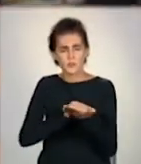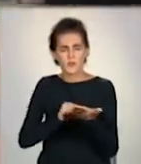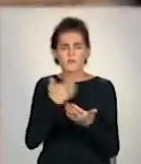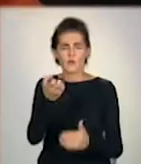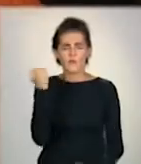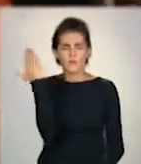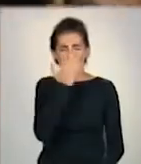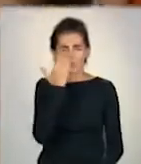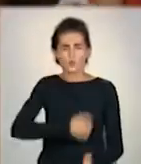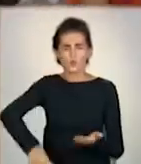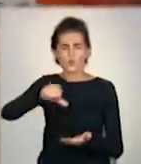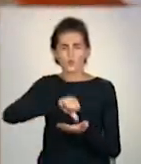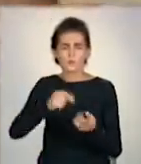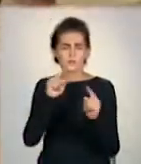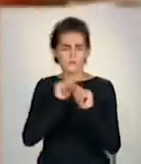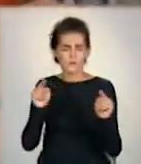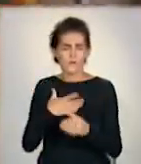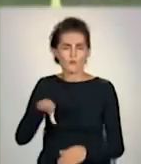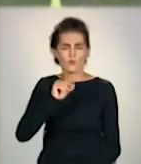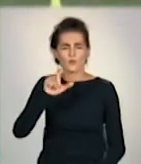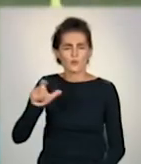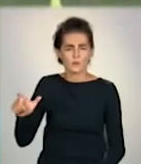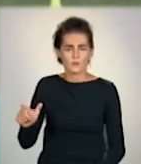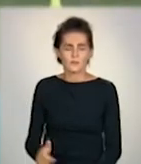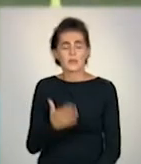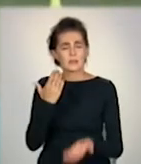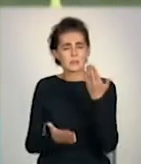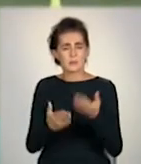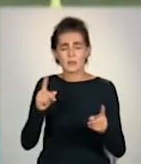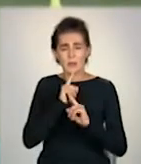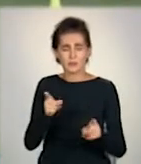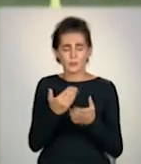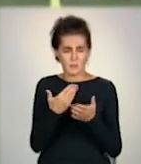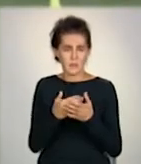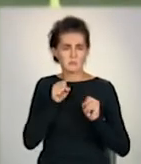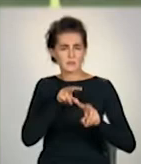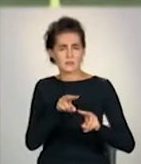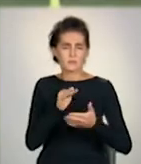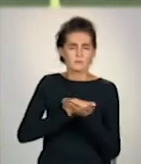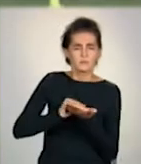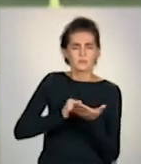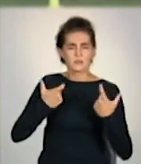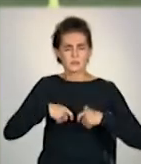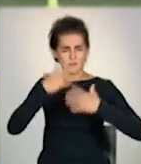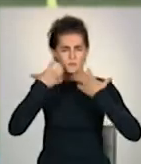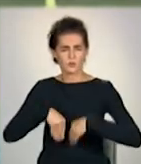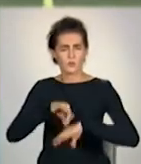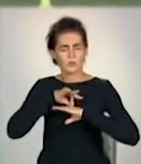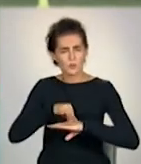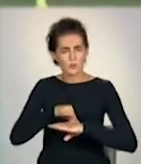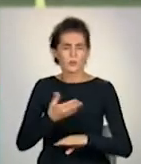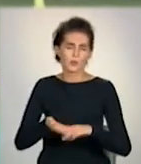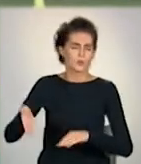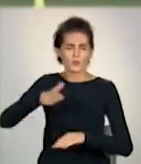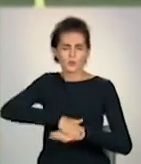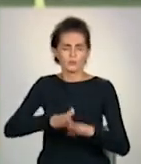роликам за участі відомих людей. Якщо ти не будеш слідити за своїм, за не робити упражнення якісь фізичні, то